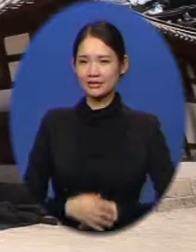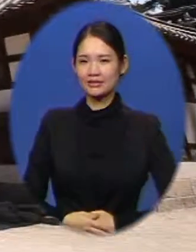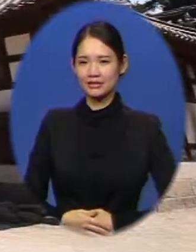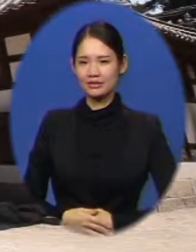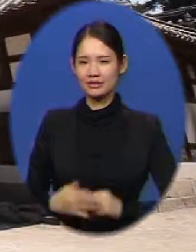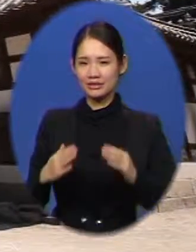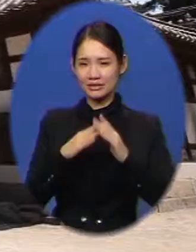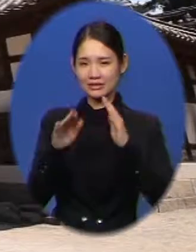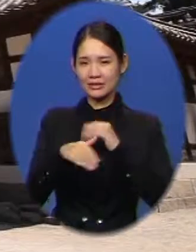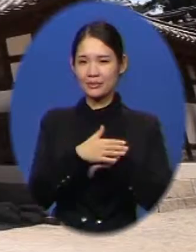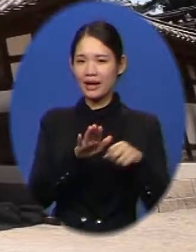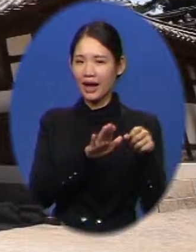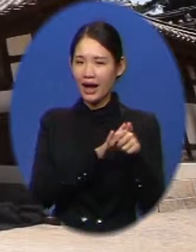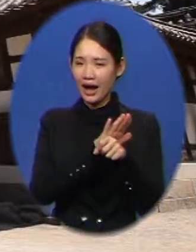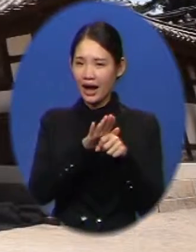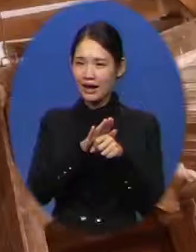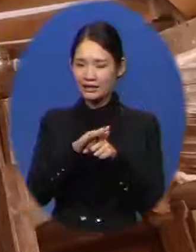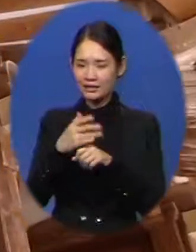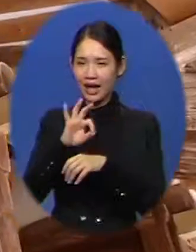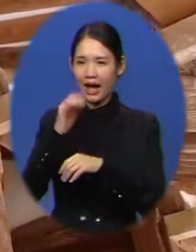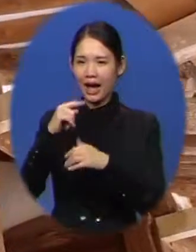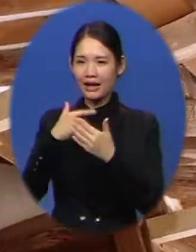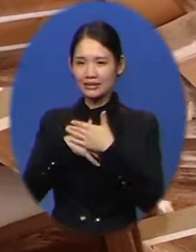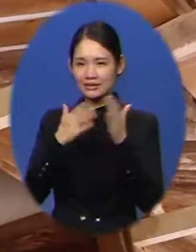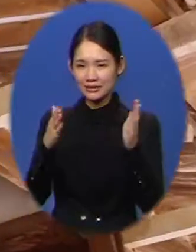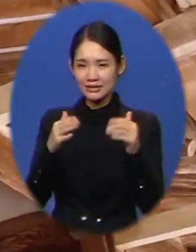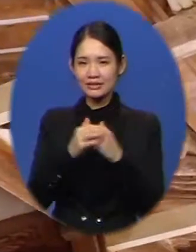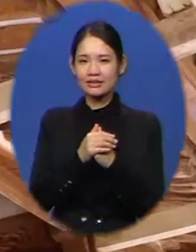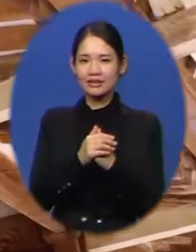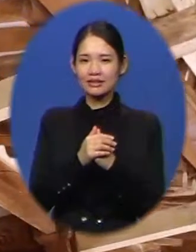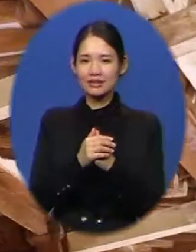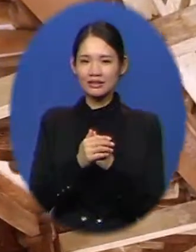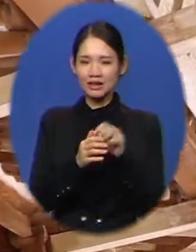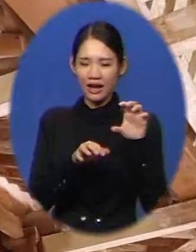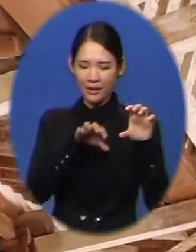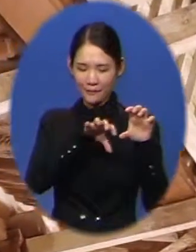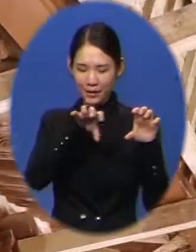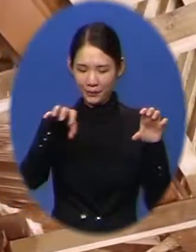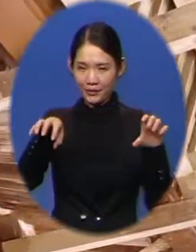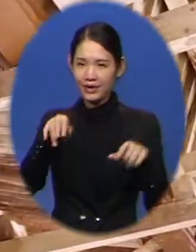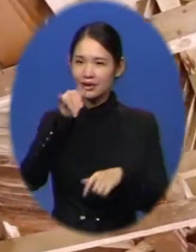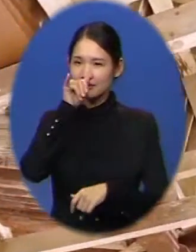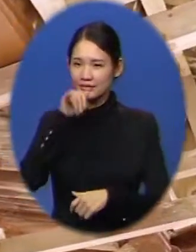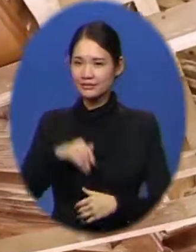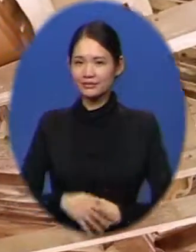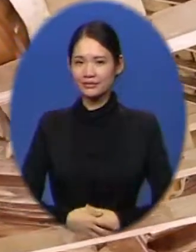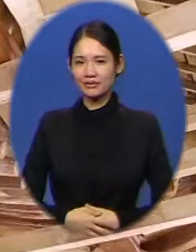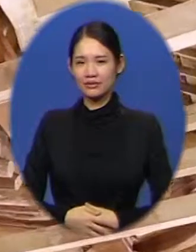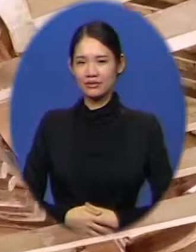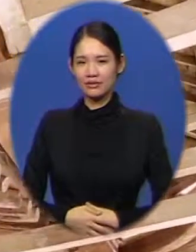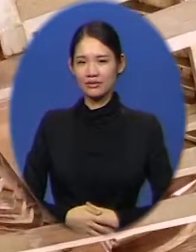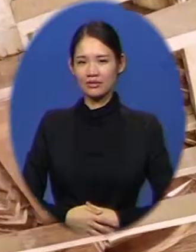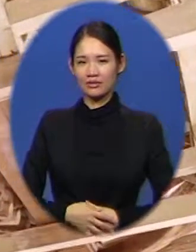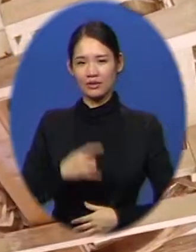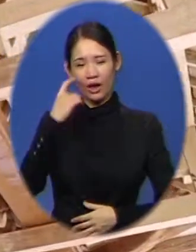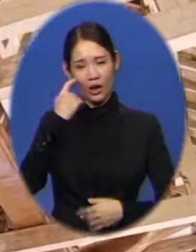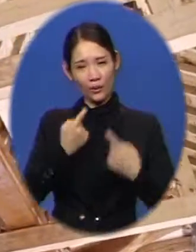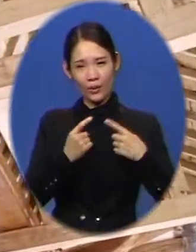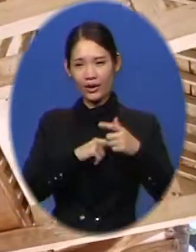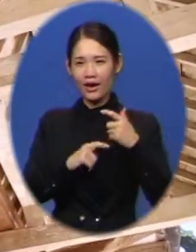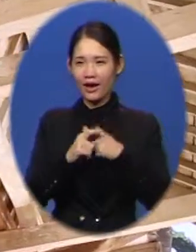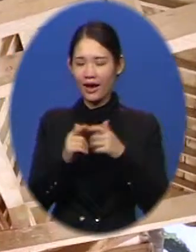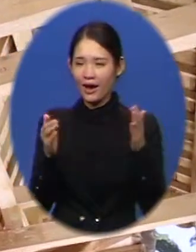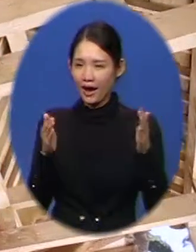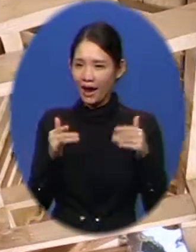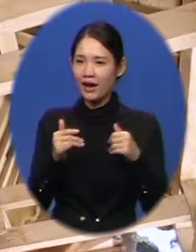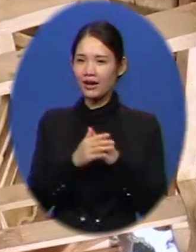집안은 안채와 사랑채, 행랑채와 별당, 정자 등으로 되어 있는데요. 생각보다 소박한 건물이